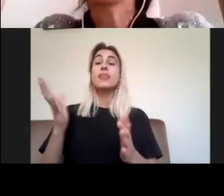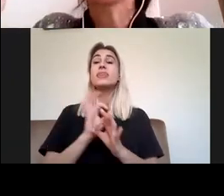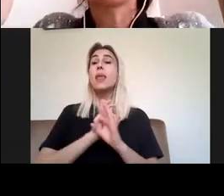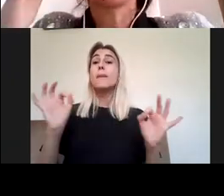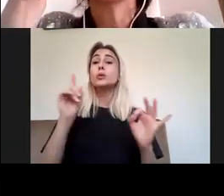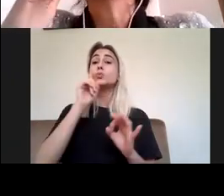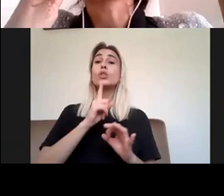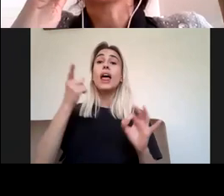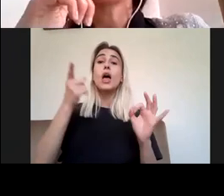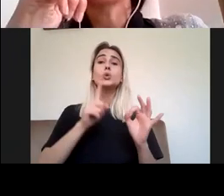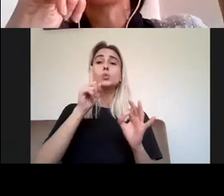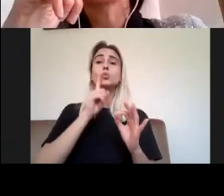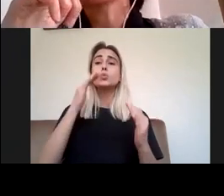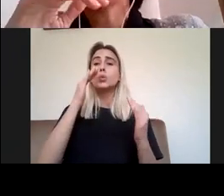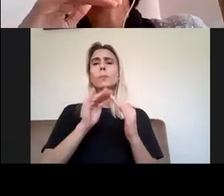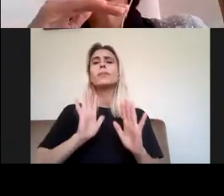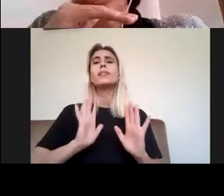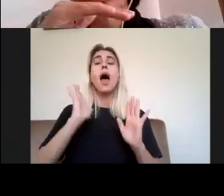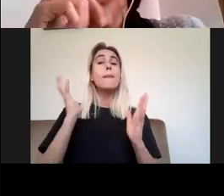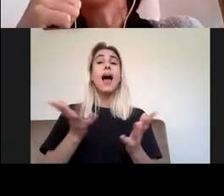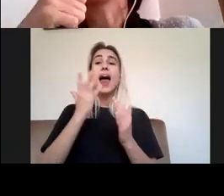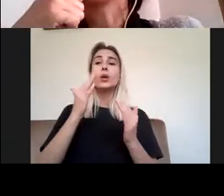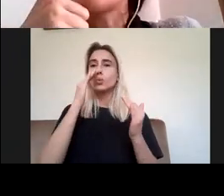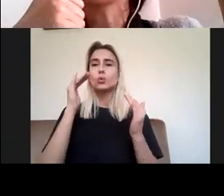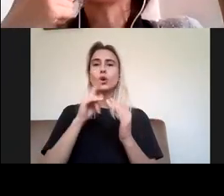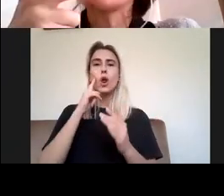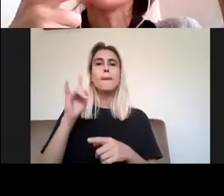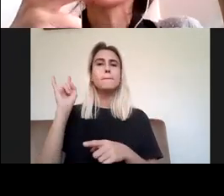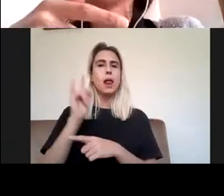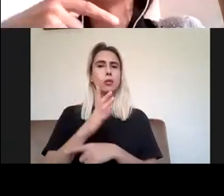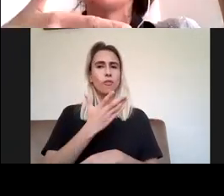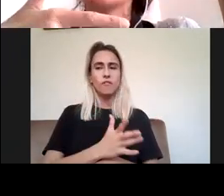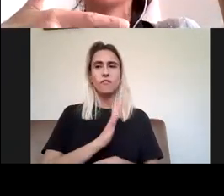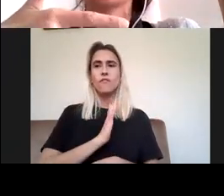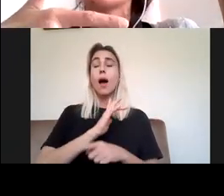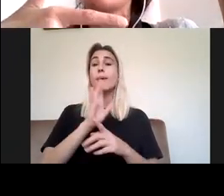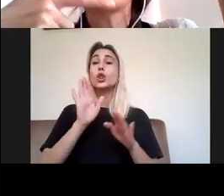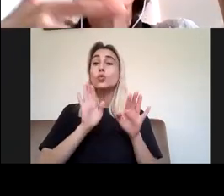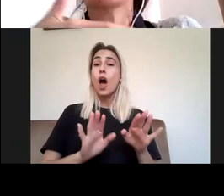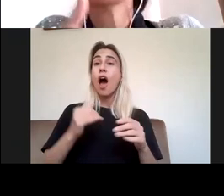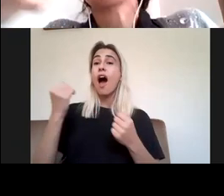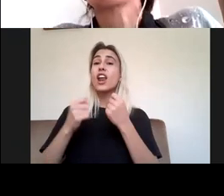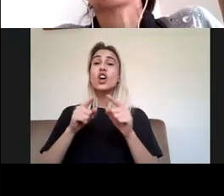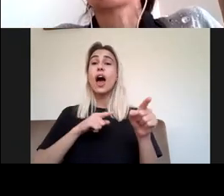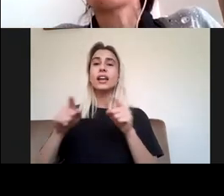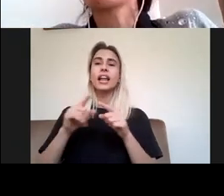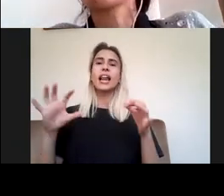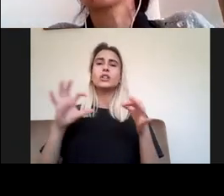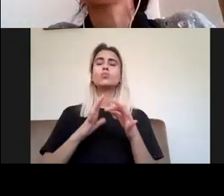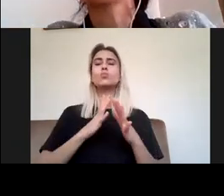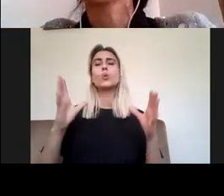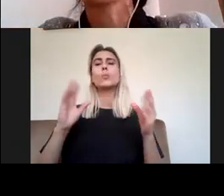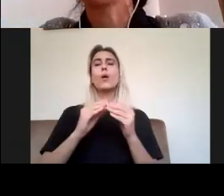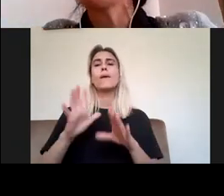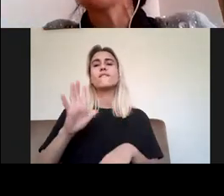uyum olmasa da en uygun araçlarda mesela metrobüs okey. Ama durak ve araç arasındaki ilişkide mesela hala çok büyük problem var. Biraz